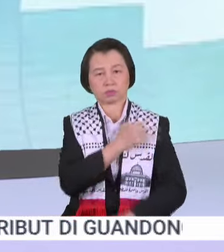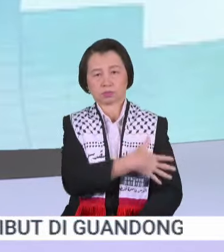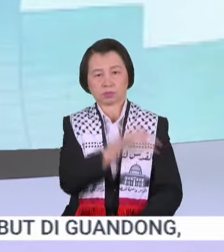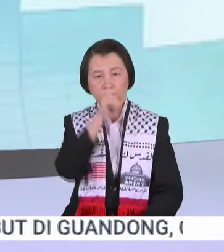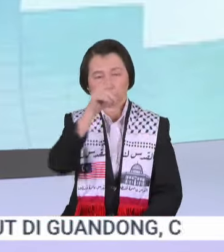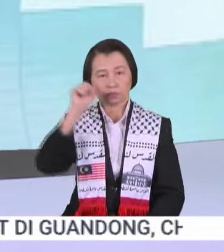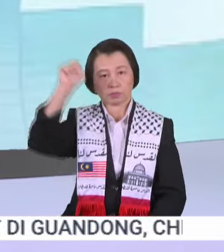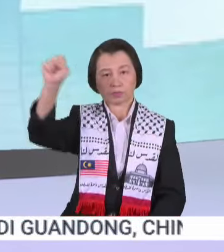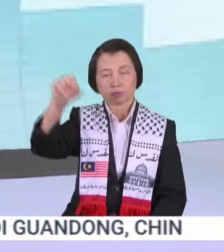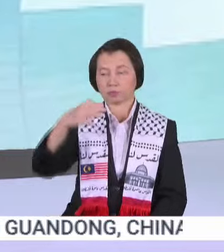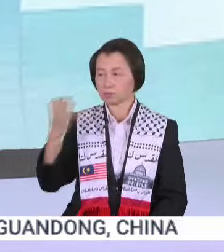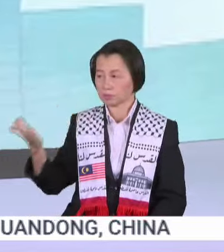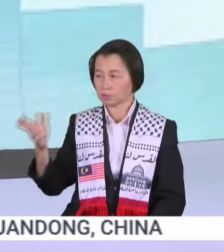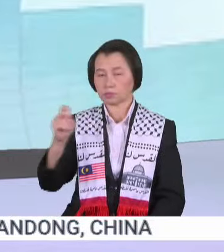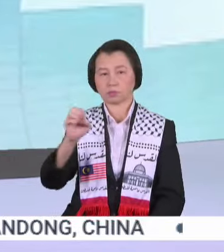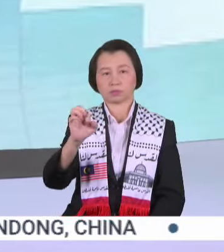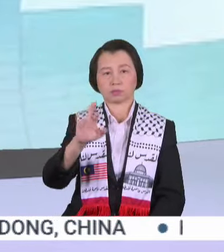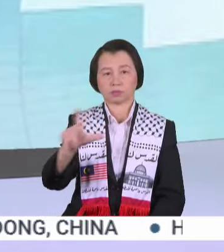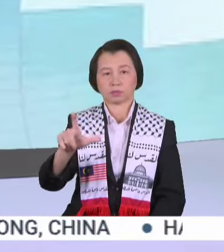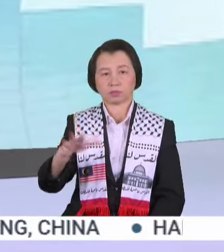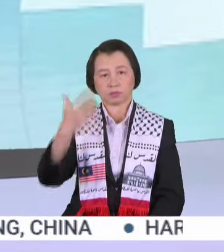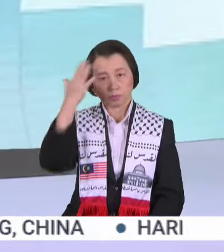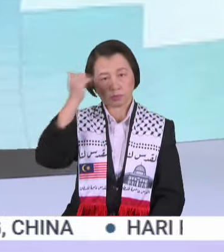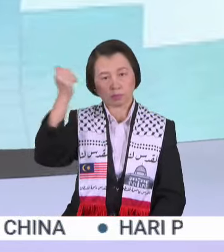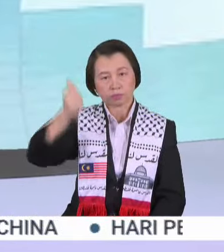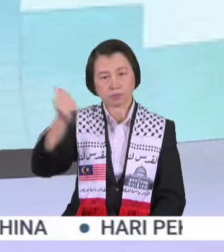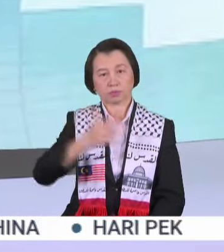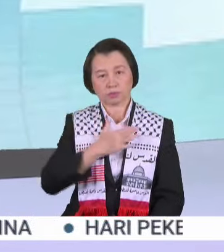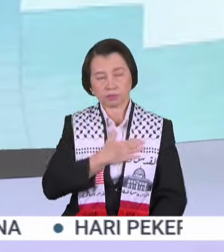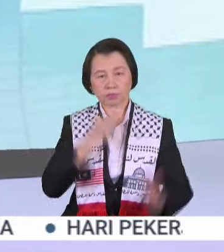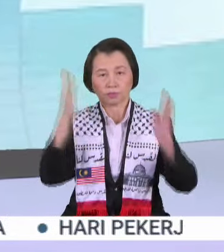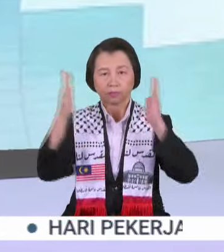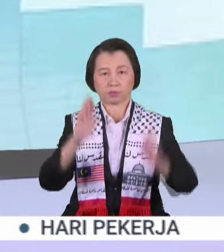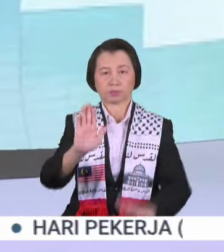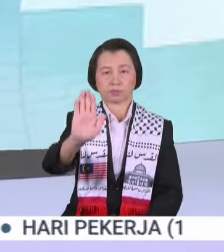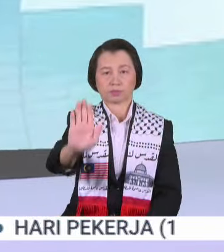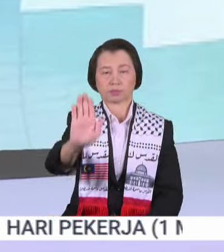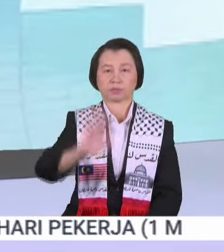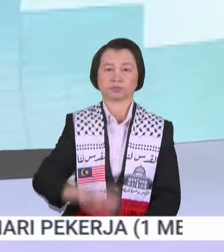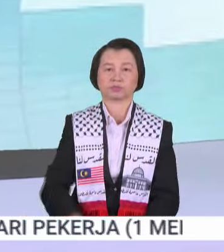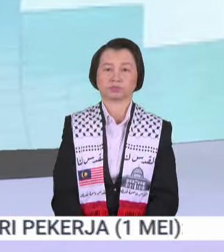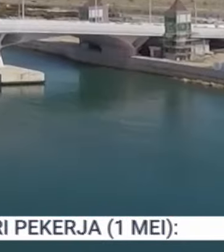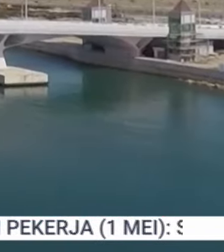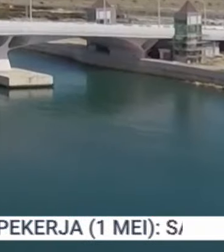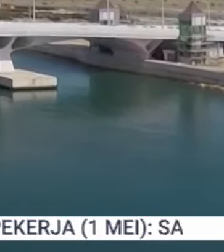Palestin, Parsi Merdeka, saya Nurul Zahira Razi. Assalamualaikum, salam Malaysia Madani.